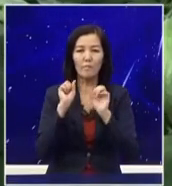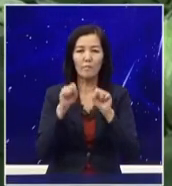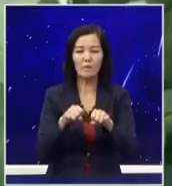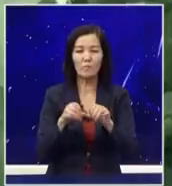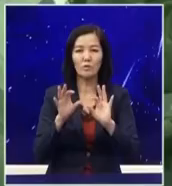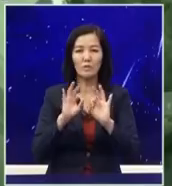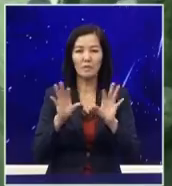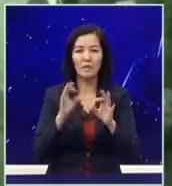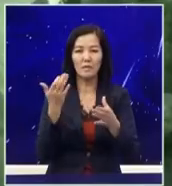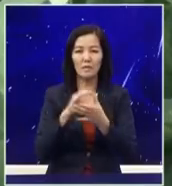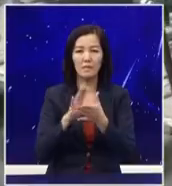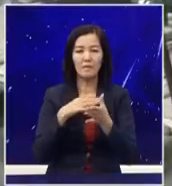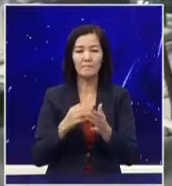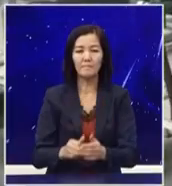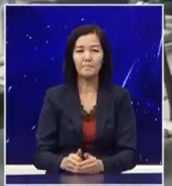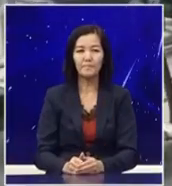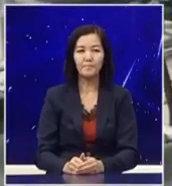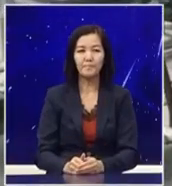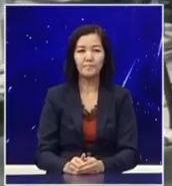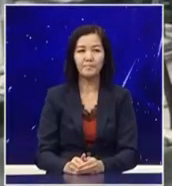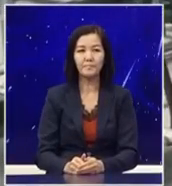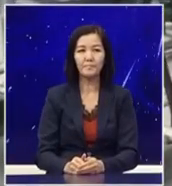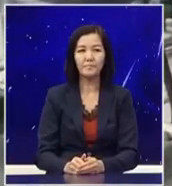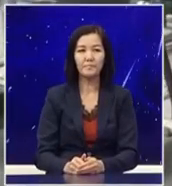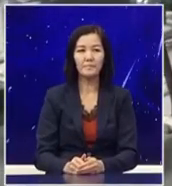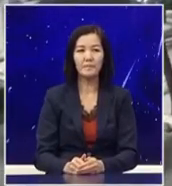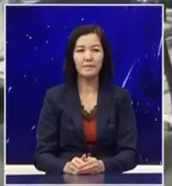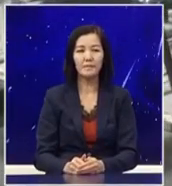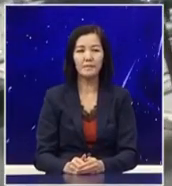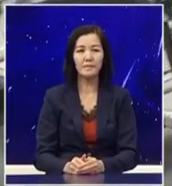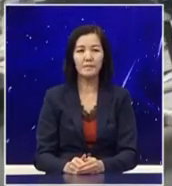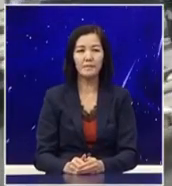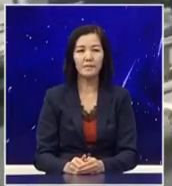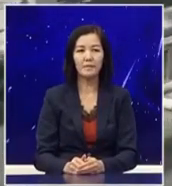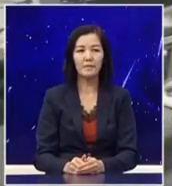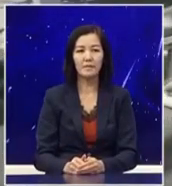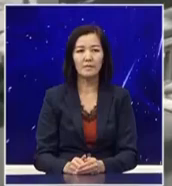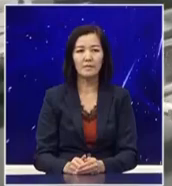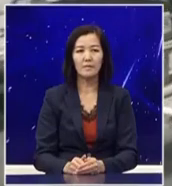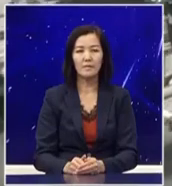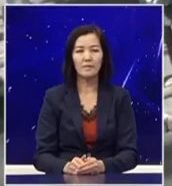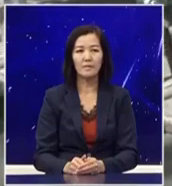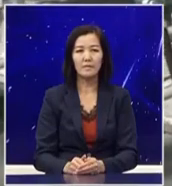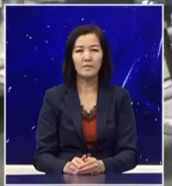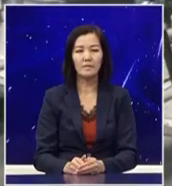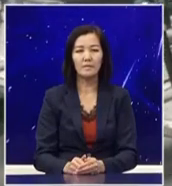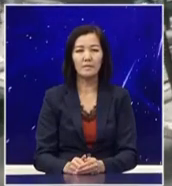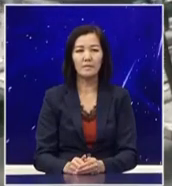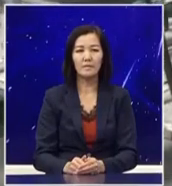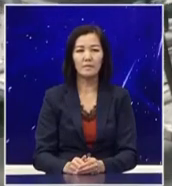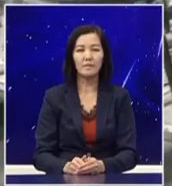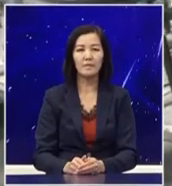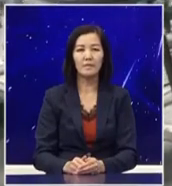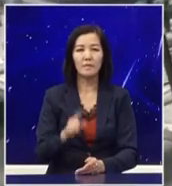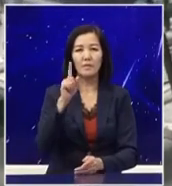бағамдады. Я по работе хотел спросить, как вы сколько зарабатываете? По работе мне 130, в среднем выходит. 130 это на